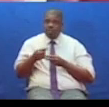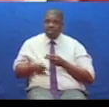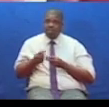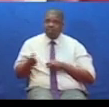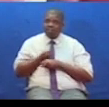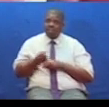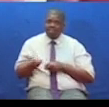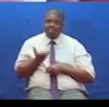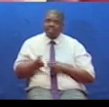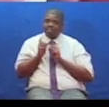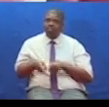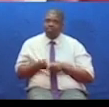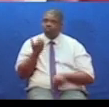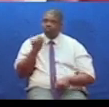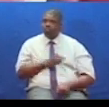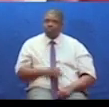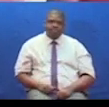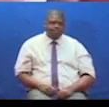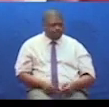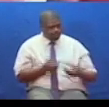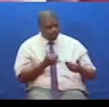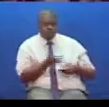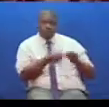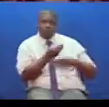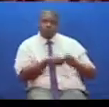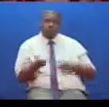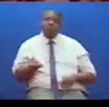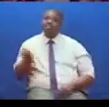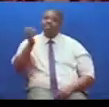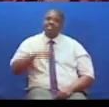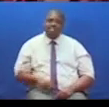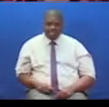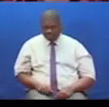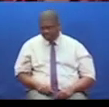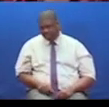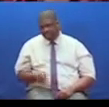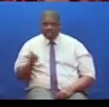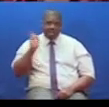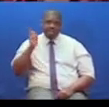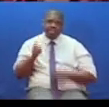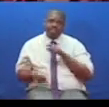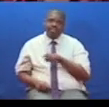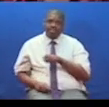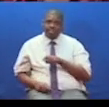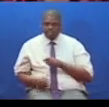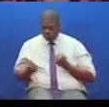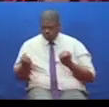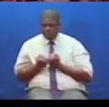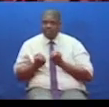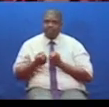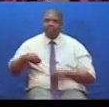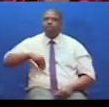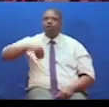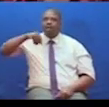gesi inakuwa muhimu sana. Sasa uchumi wa gesi, kwa hiyo gesi asilia, tutatengeneza mbolea,